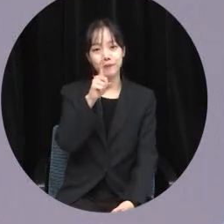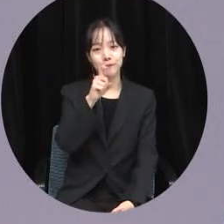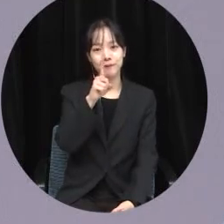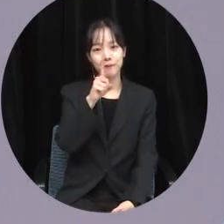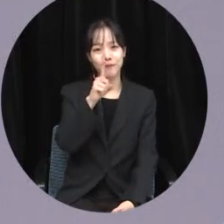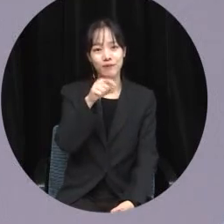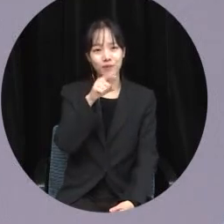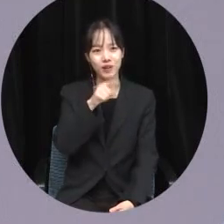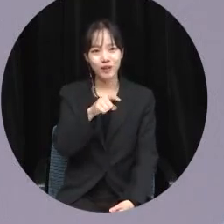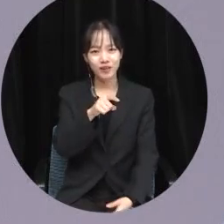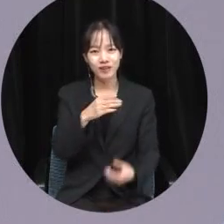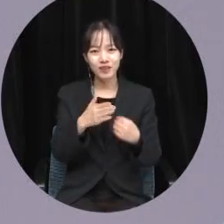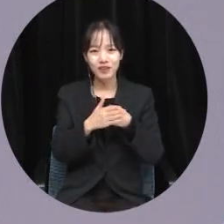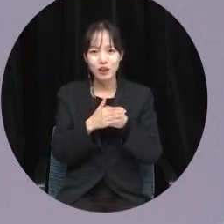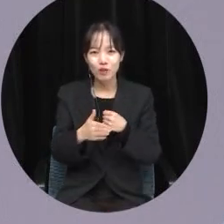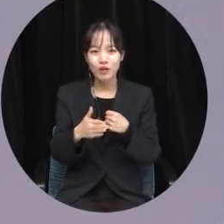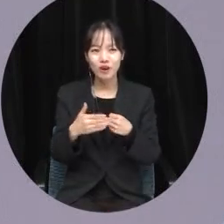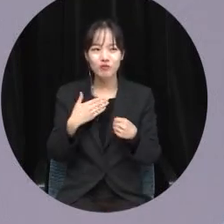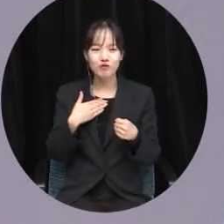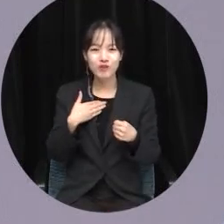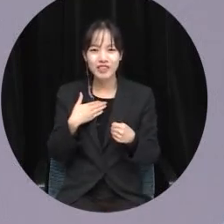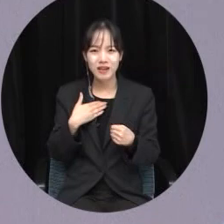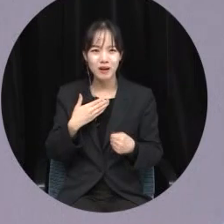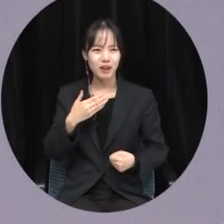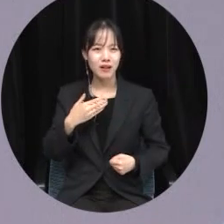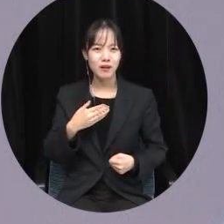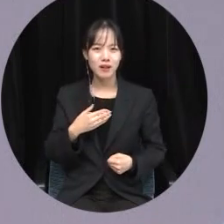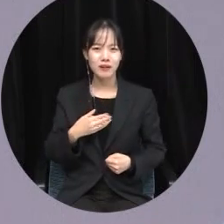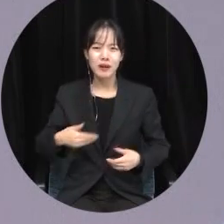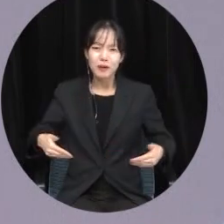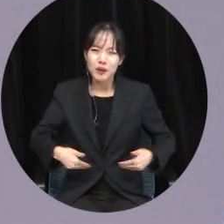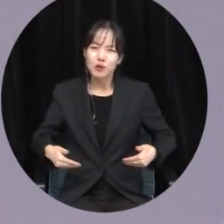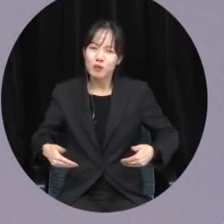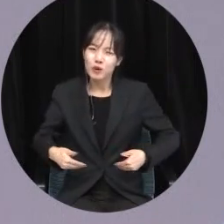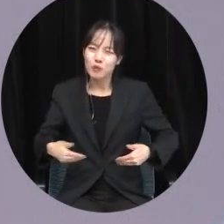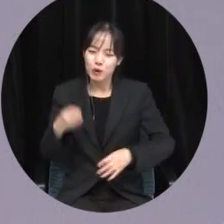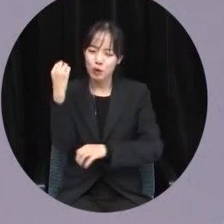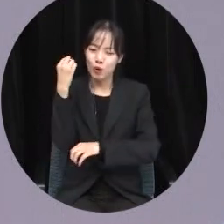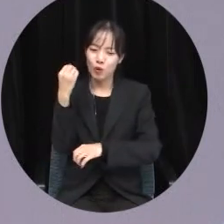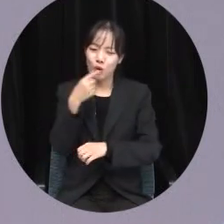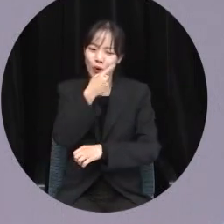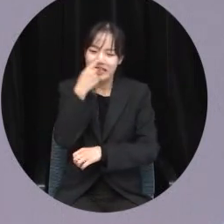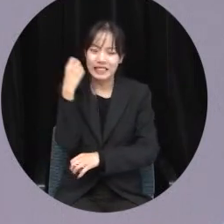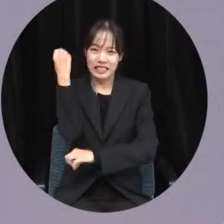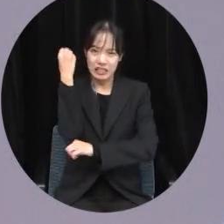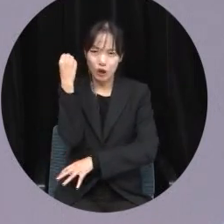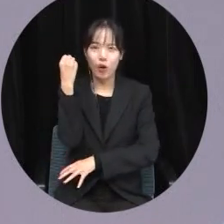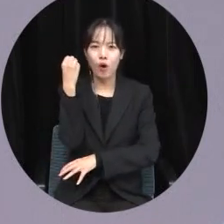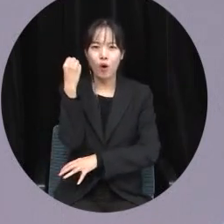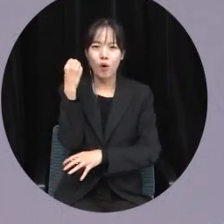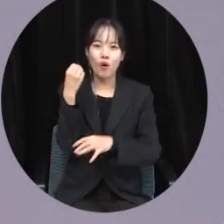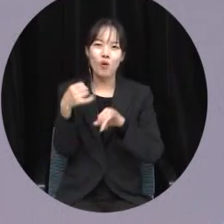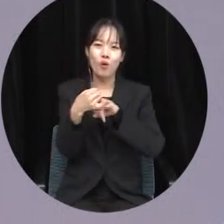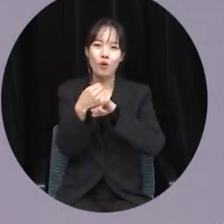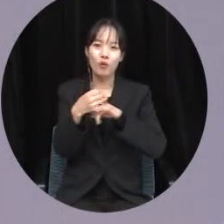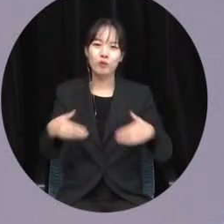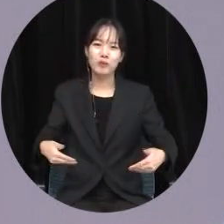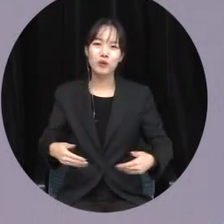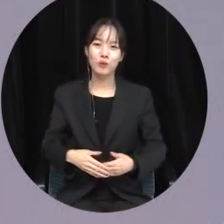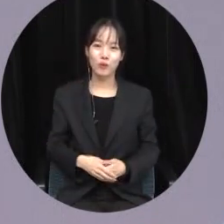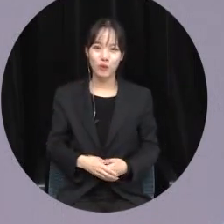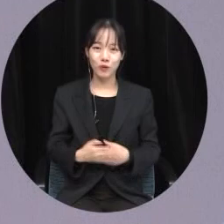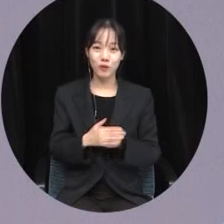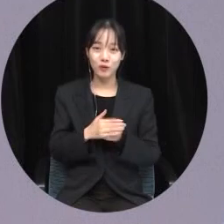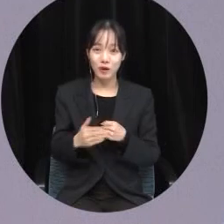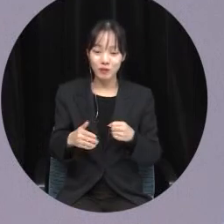더 합리적인 근거를 만들어야 합니다. 그렇기 때문에 저는 우리 양천 을 지역에